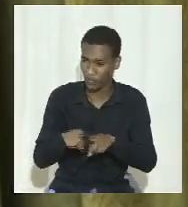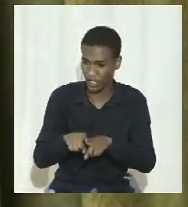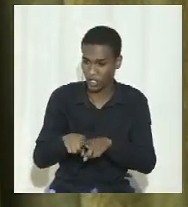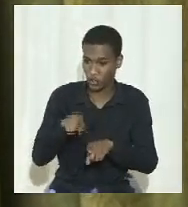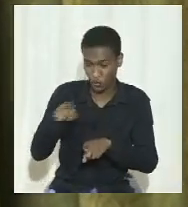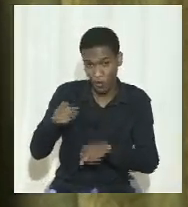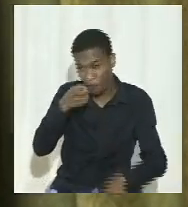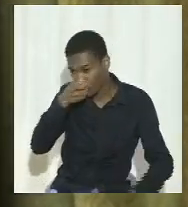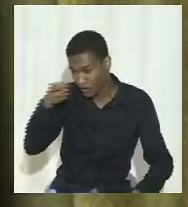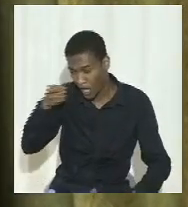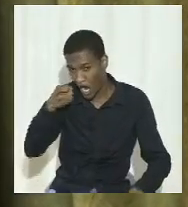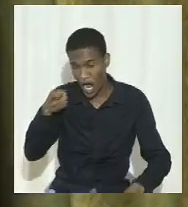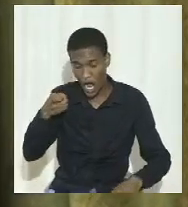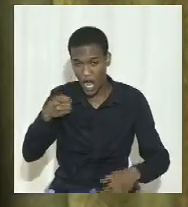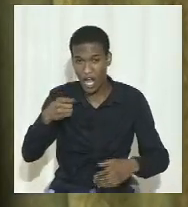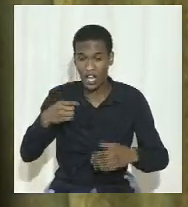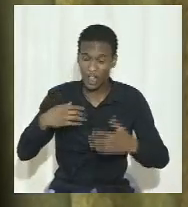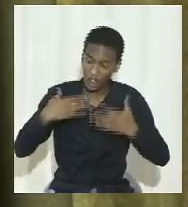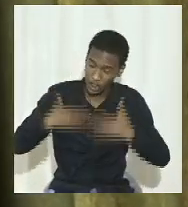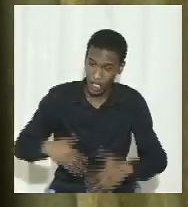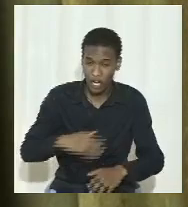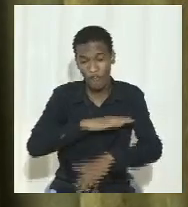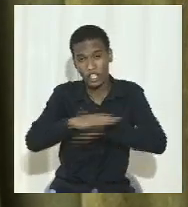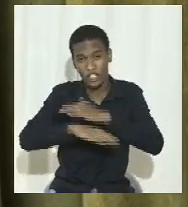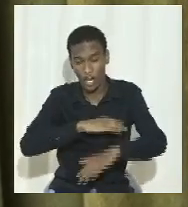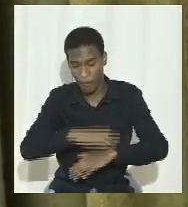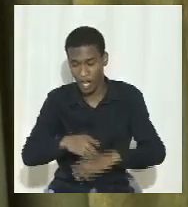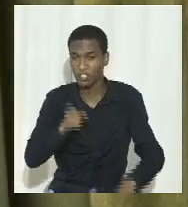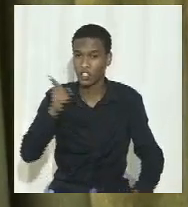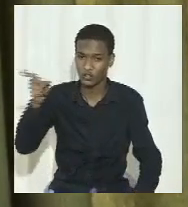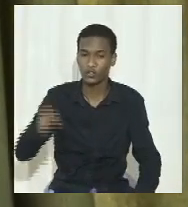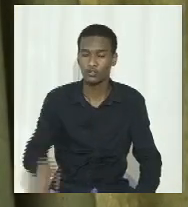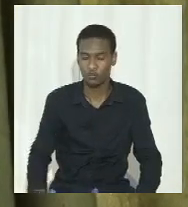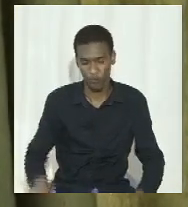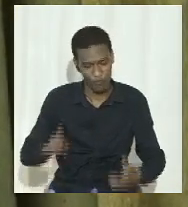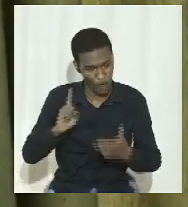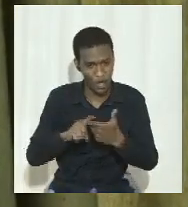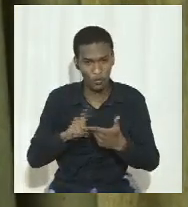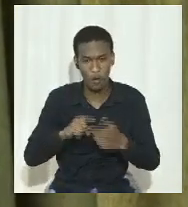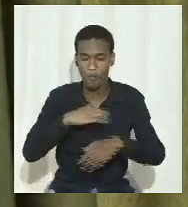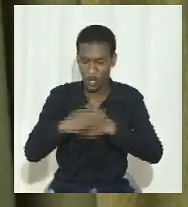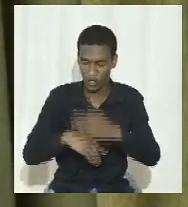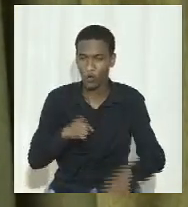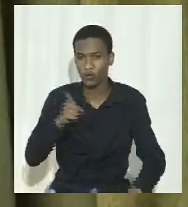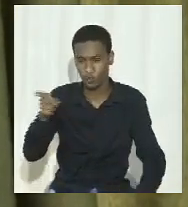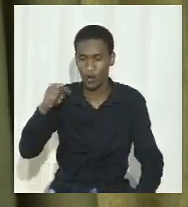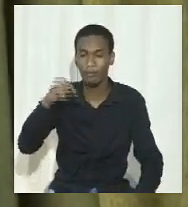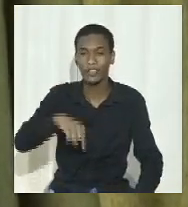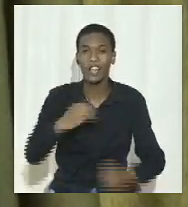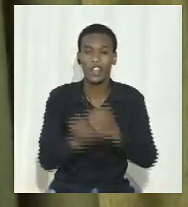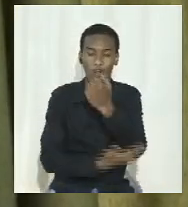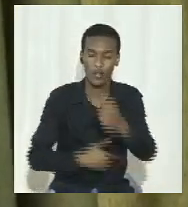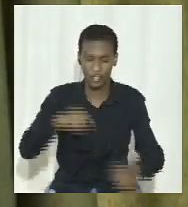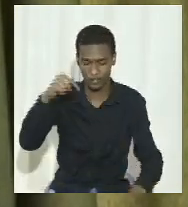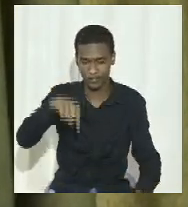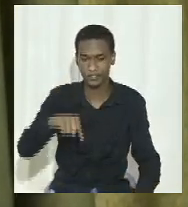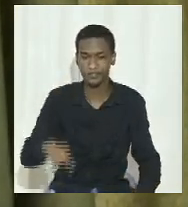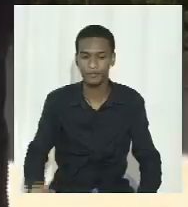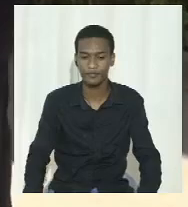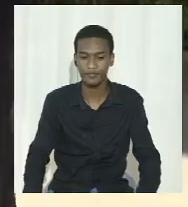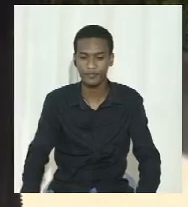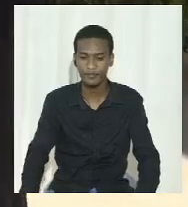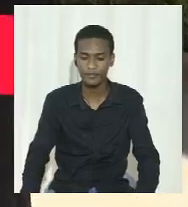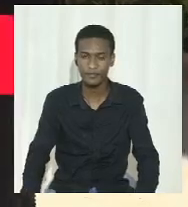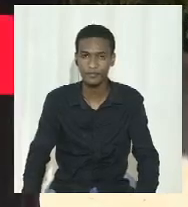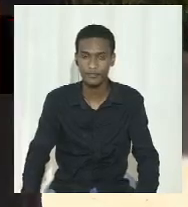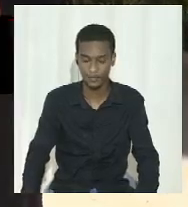faharoa nanaovana an'izany zany tamin'ity fandraisana ho mpianatra ho an'ny taona roapolo sy roa arivo ity. Ho